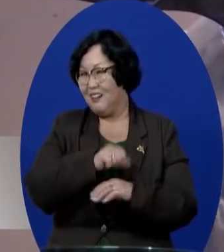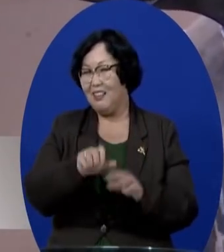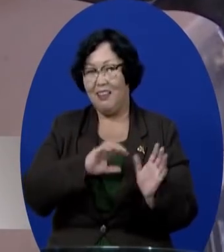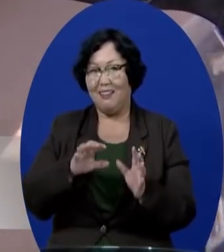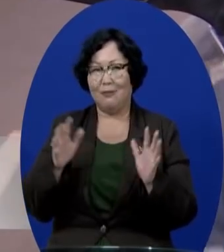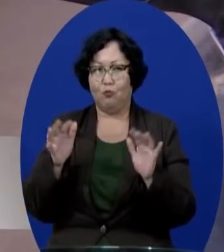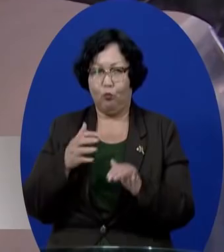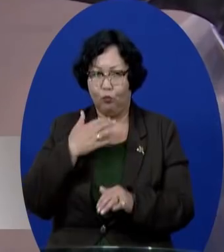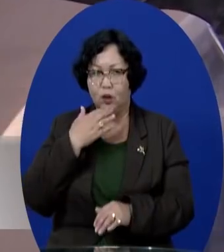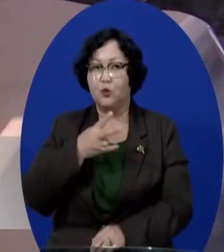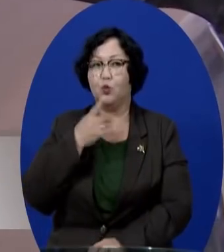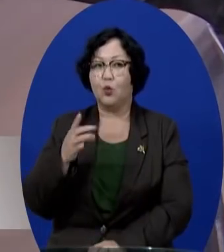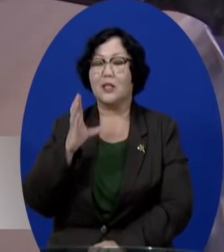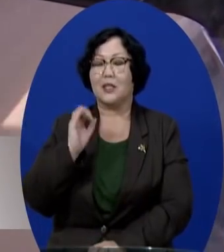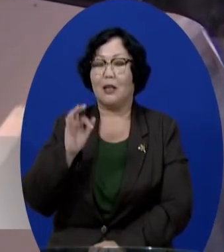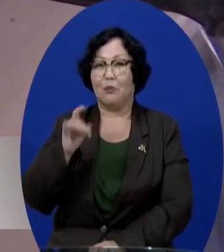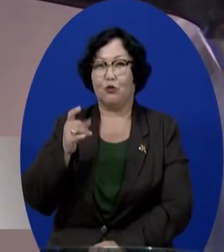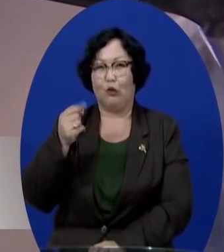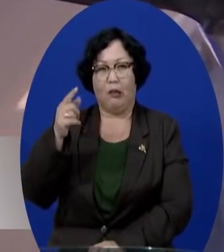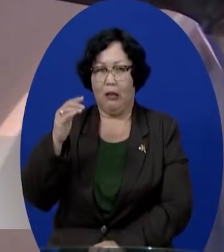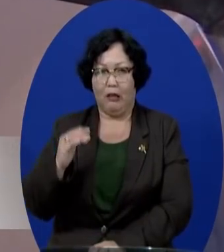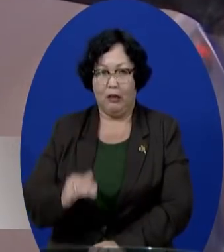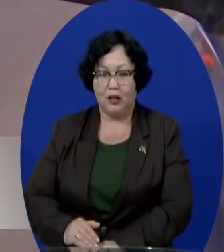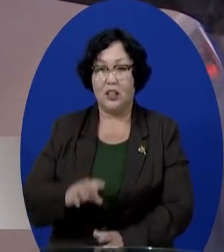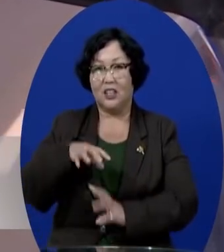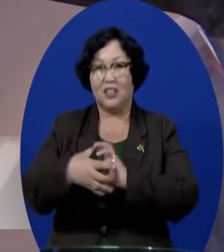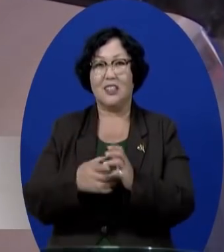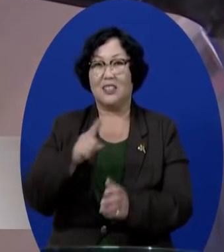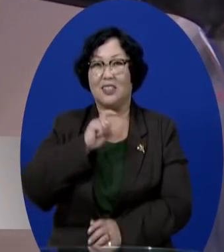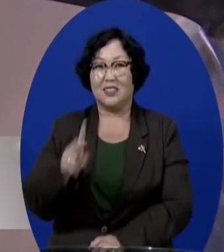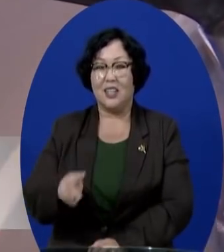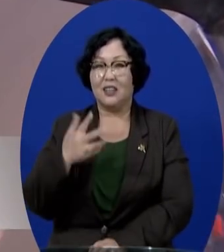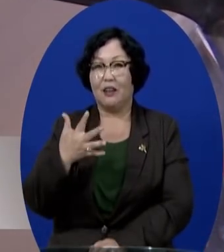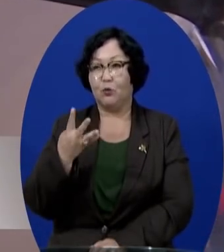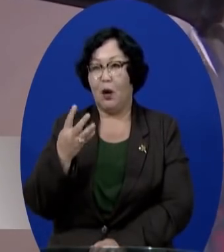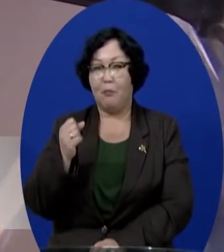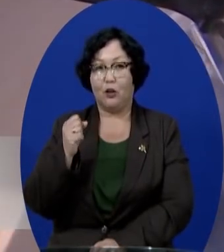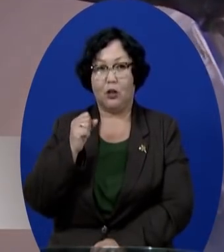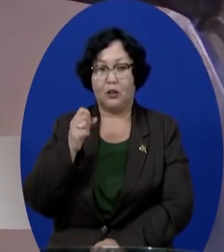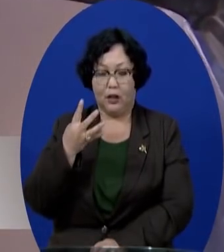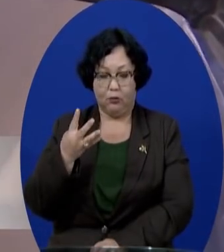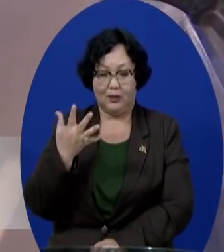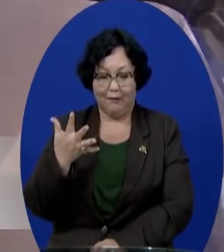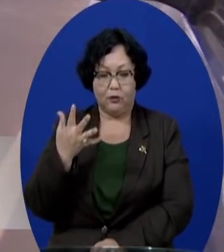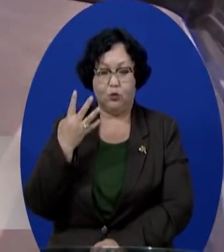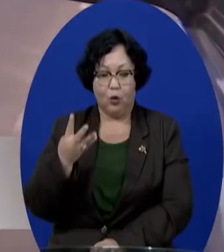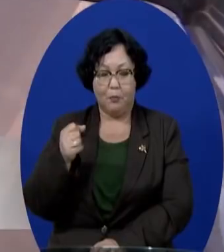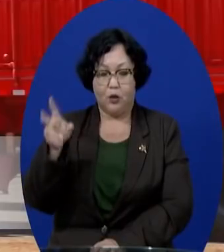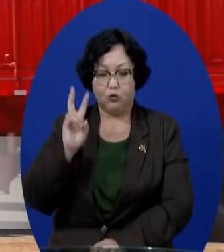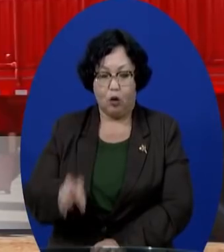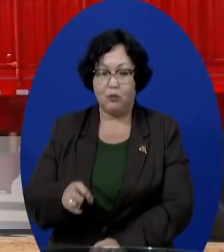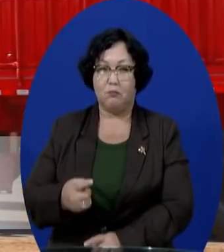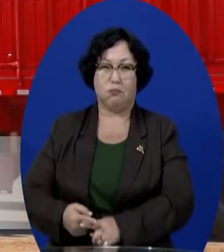салбарын экспорт ноцтой хүндэрч байгаа энэ үед дэлхийн зах зээл дээр коксчх нүүрсний үнэ 54 амиак доллароос 83 амиак доллар болтлоо нэмэгдээд